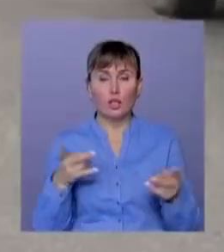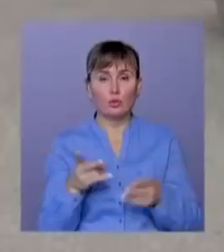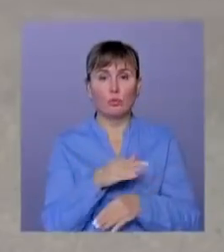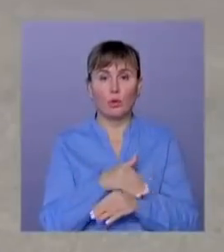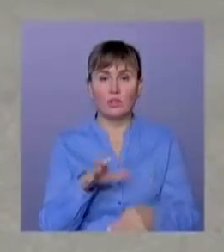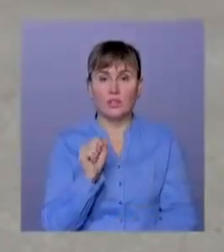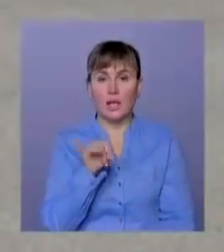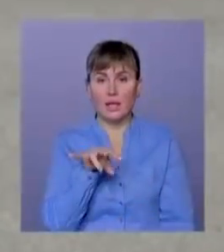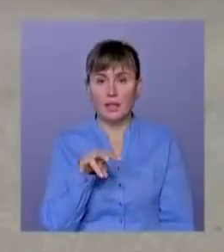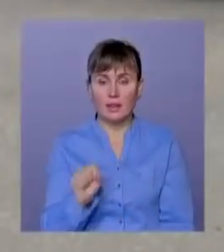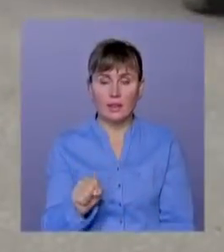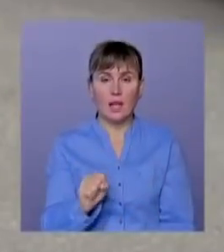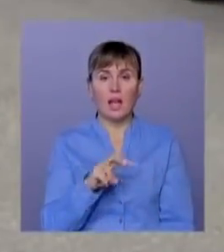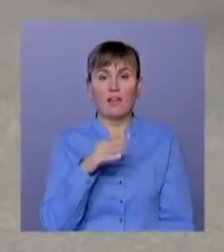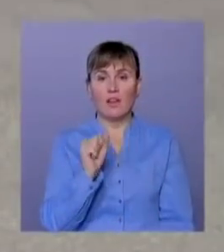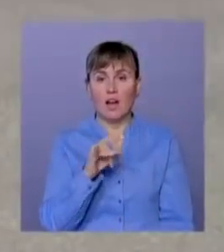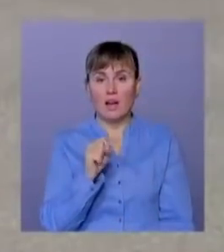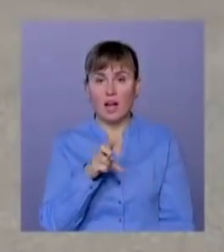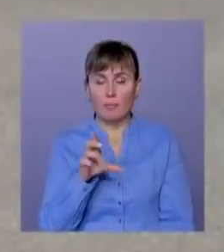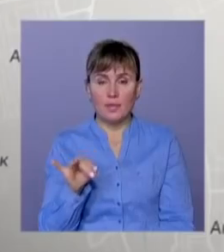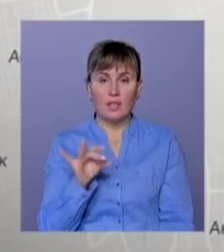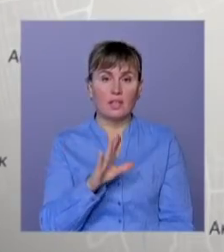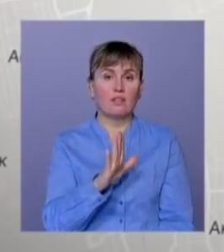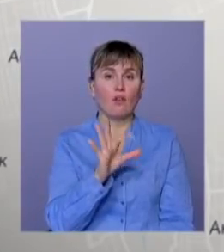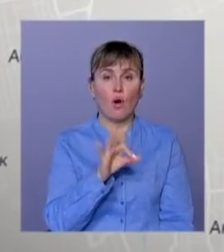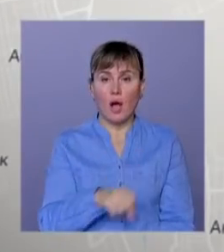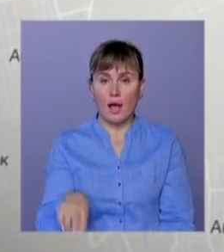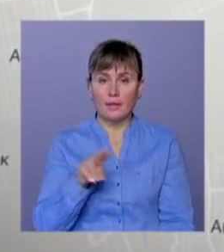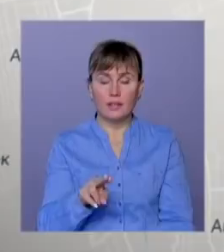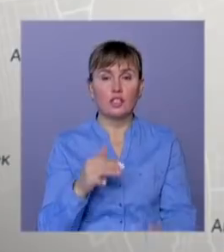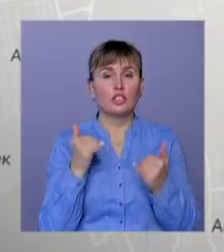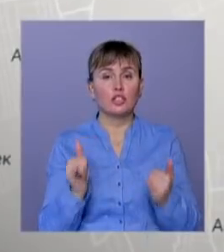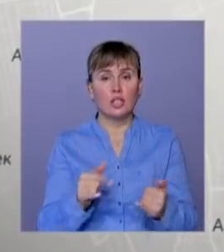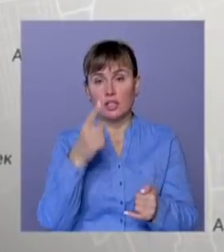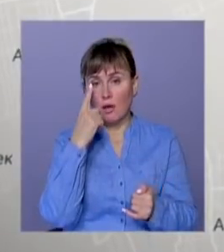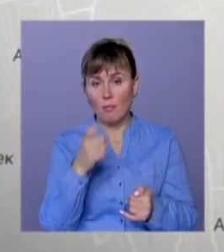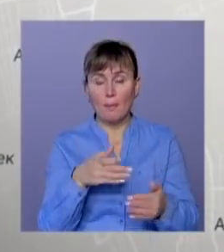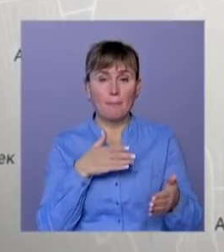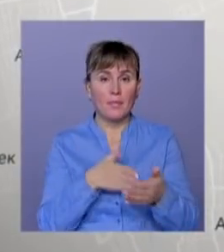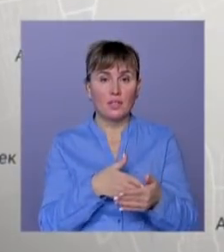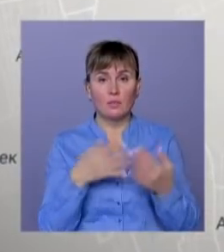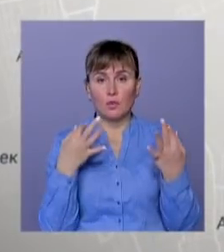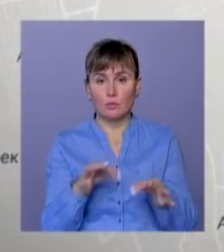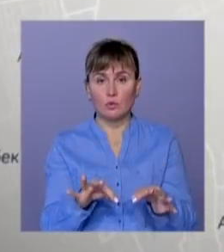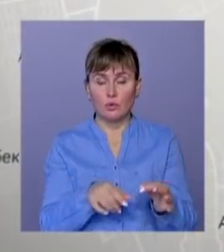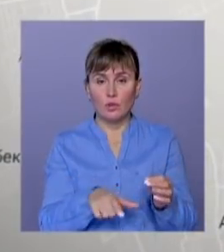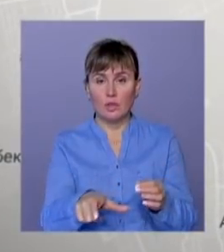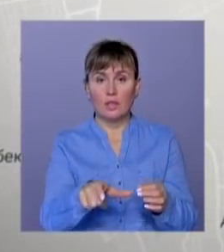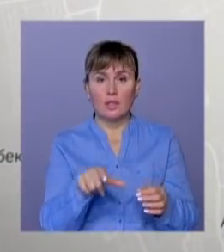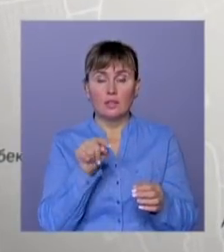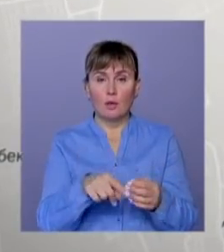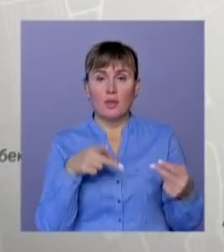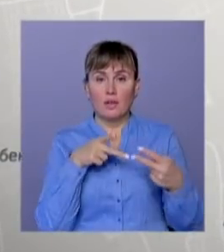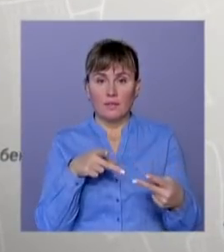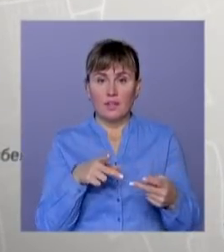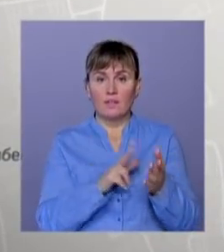улице Саина, проспекту Аль-Фараби и Восточной объездной дороге. Сейчас, напомню, максимально допустимая скорость передвижения там